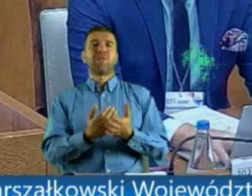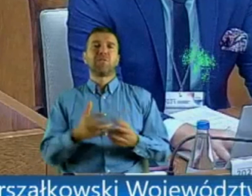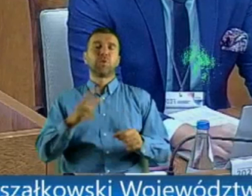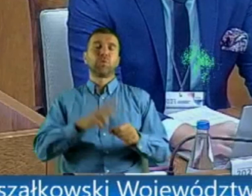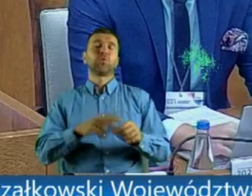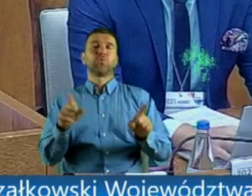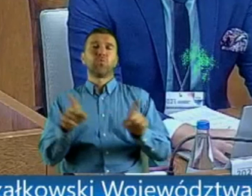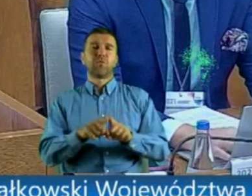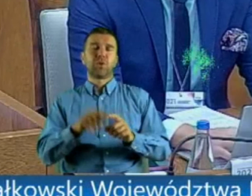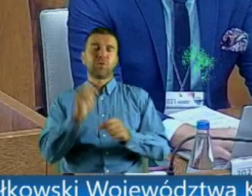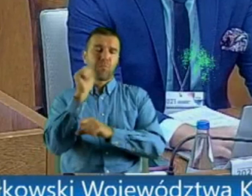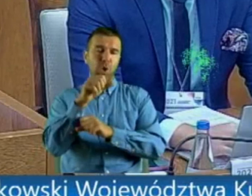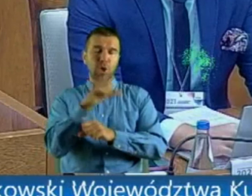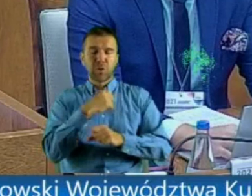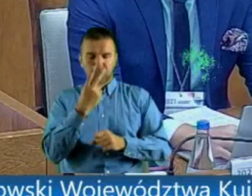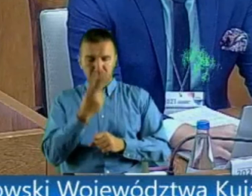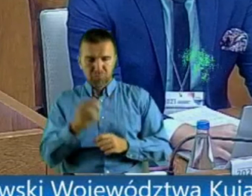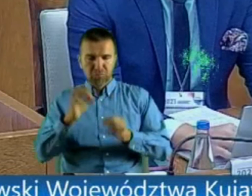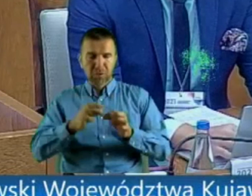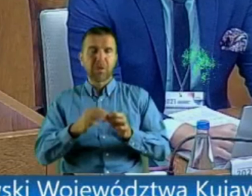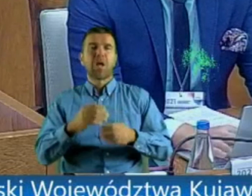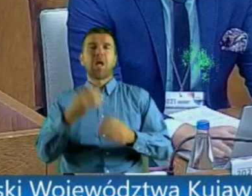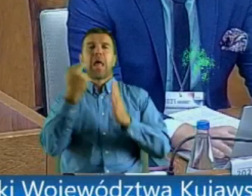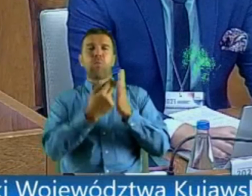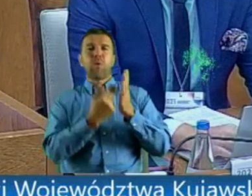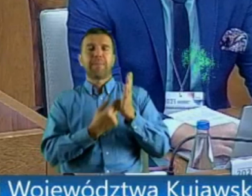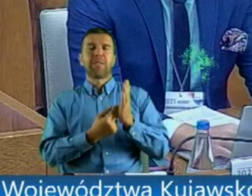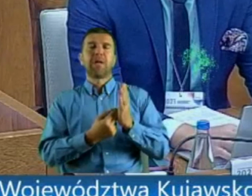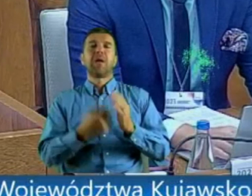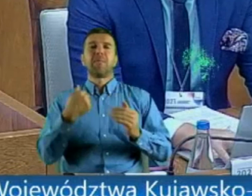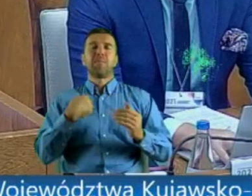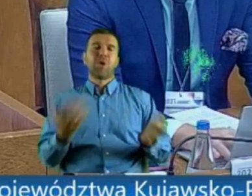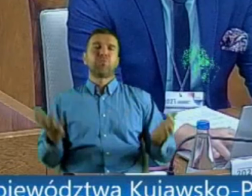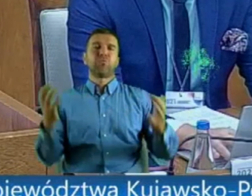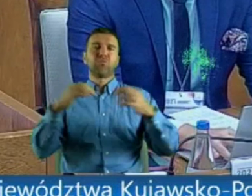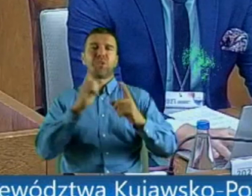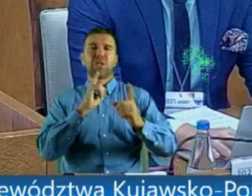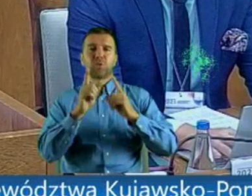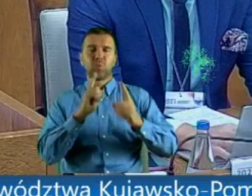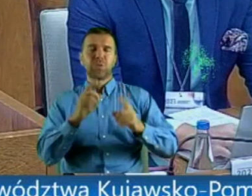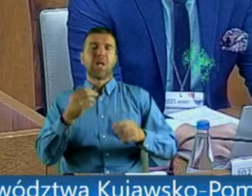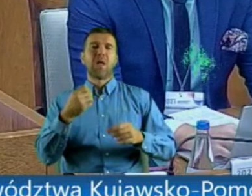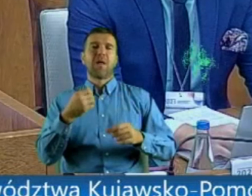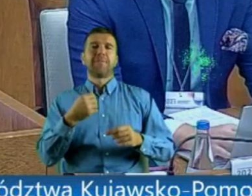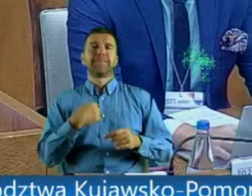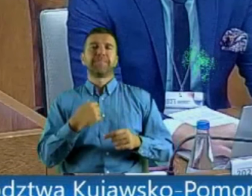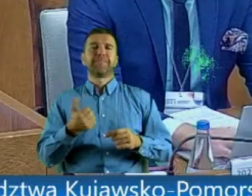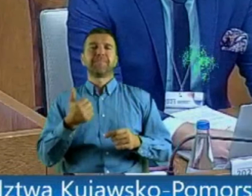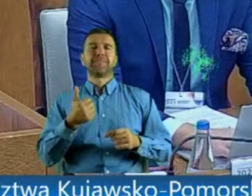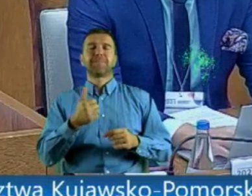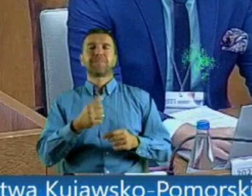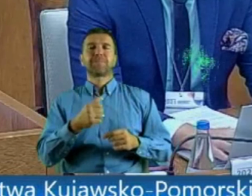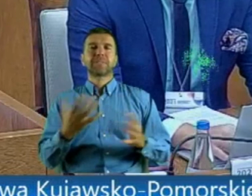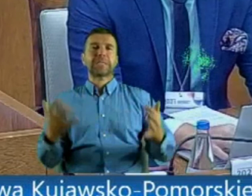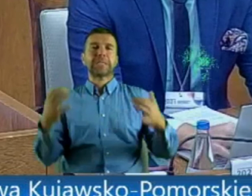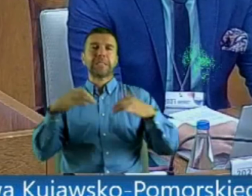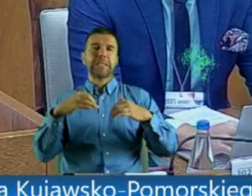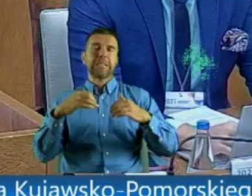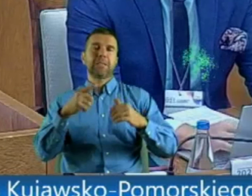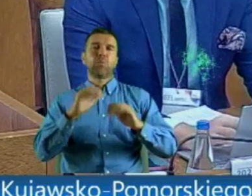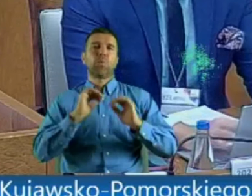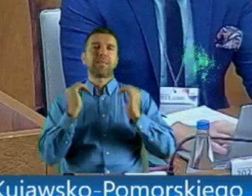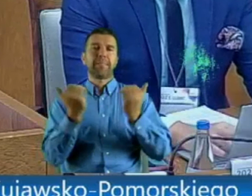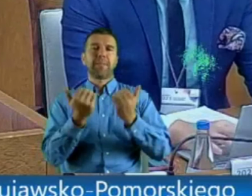także pochylili się nad zapisami statutu. Odbyła się interesująca dyskusja na jednej z sesji sejmiku. Bardzo